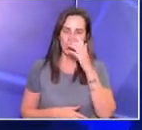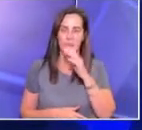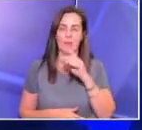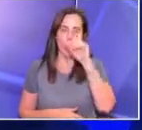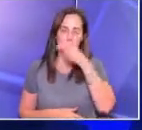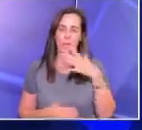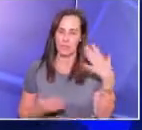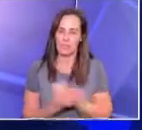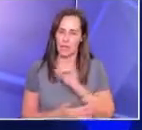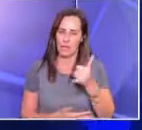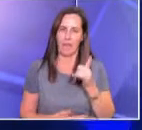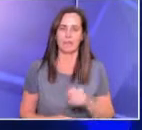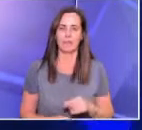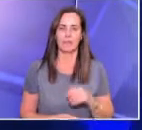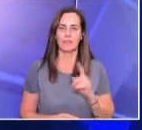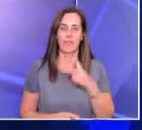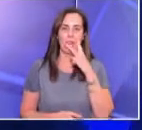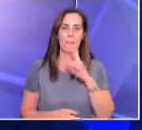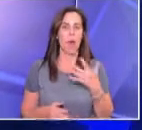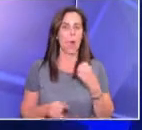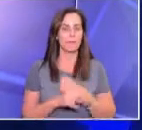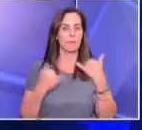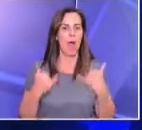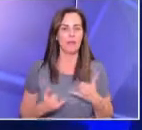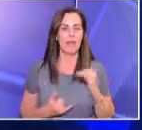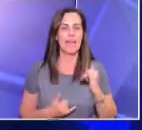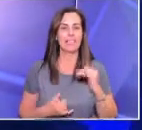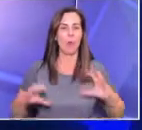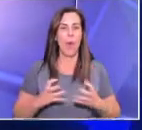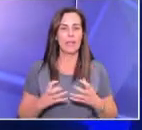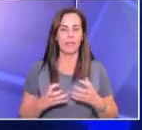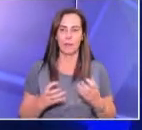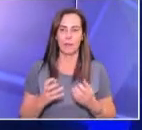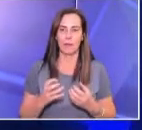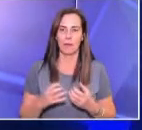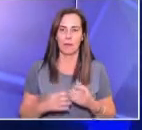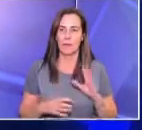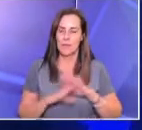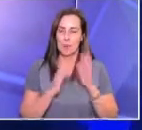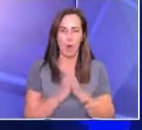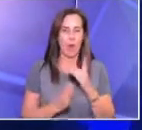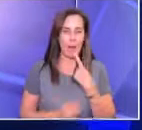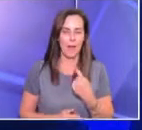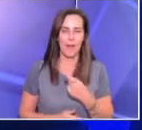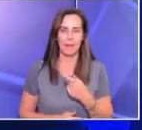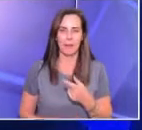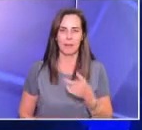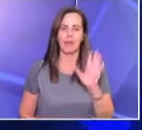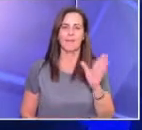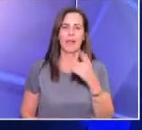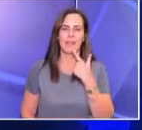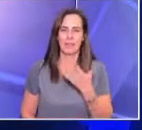ניצח וניצח מוחץ. עכשיו צריך לראות מה עושים עכשיו. איזה קואליציה בונה חולדאי. כי עם כל הדיבור הזה שזמנים... רגע, אבל